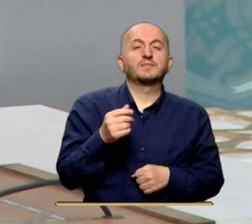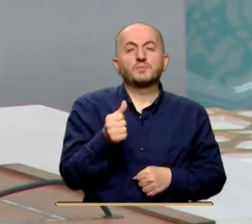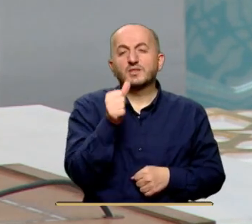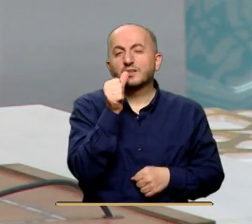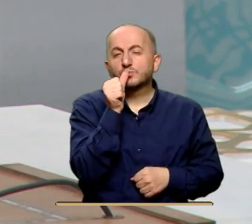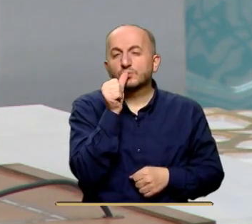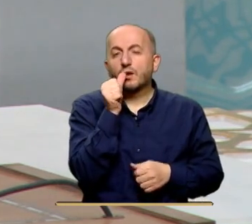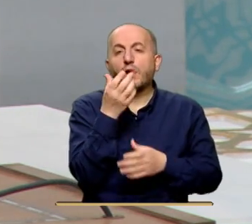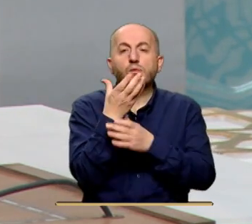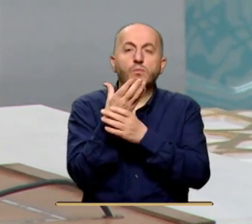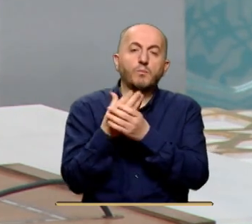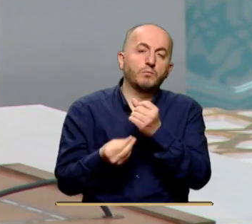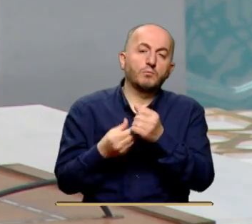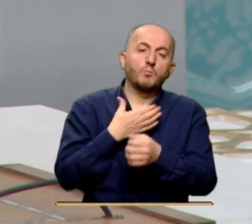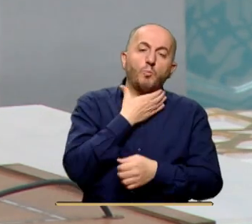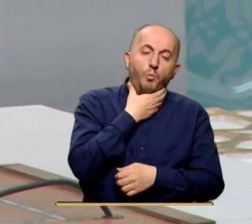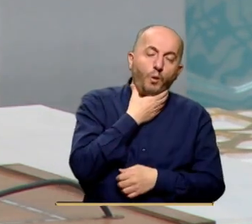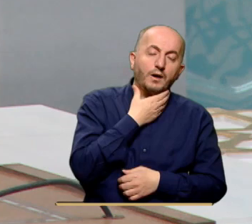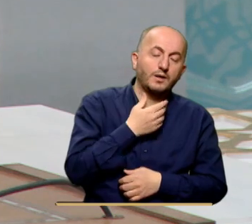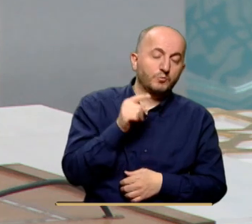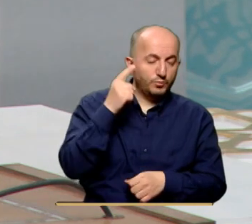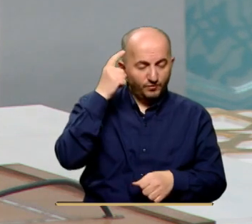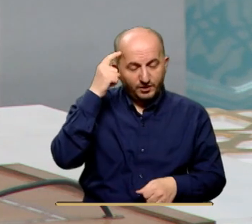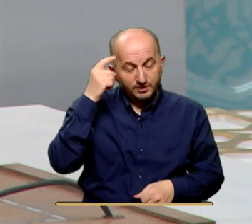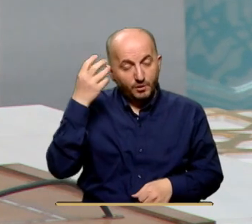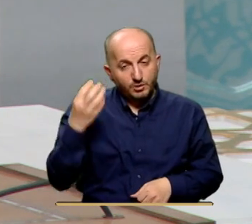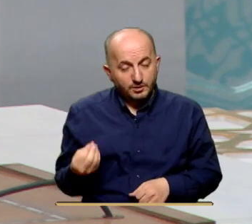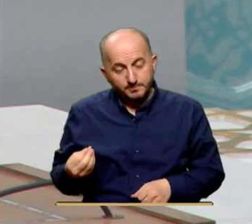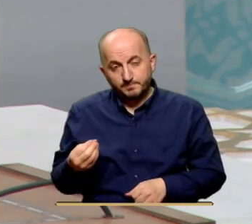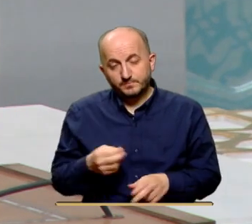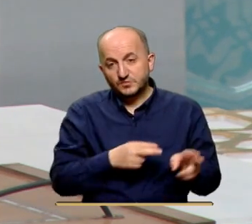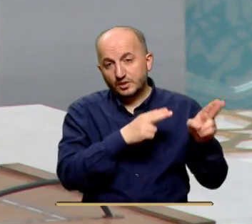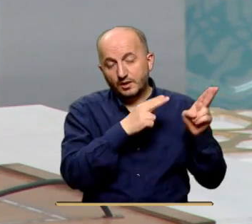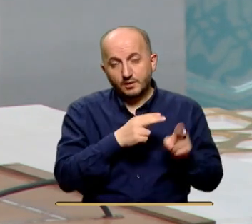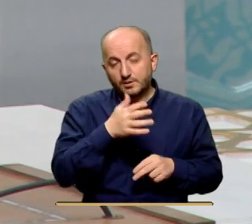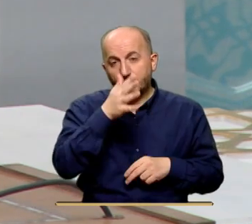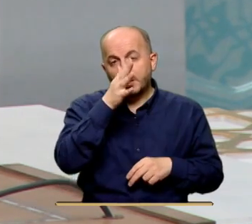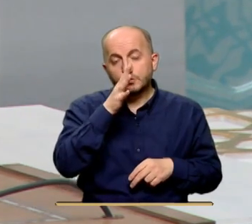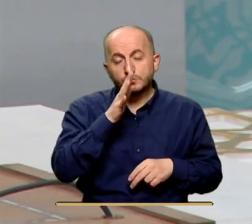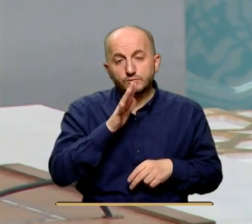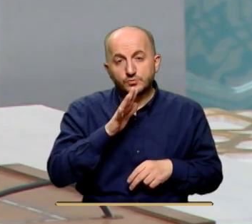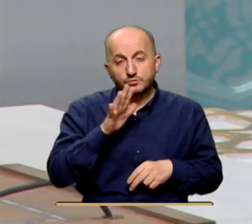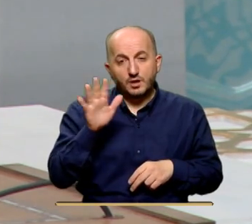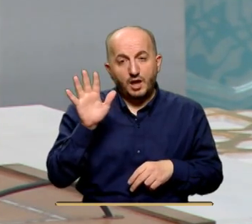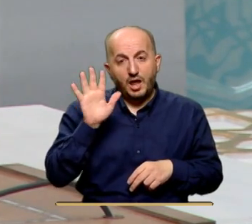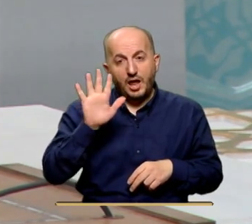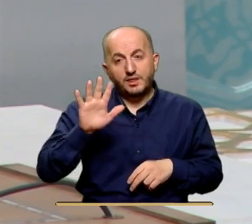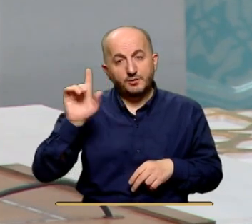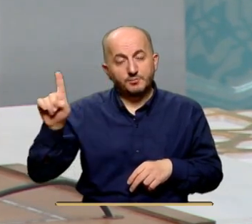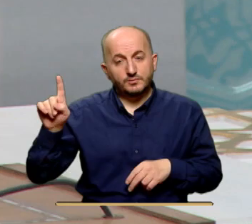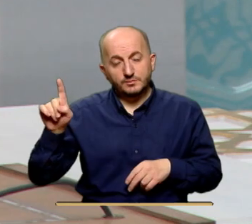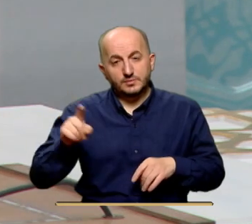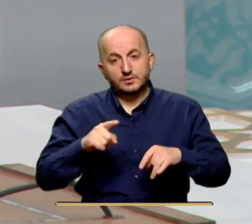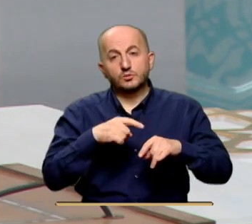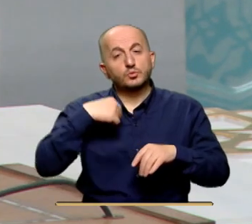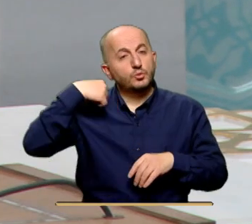boğarlar. Bunun farkında olalım. Mesela Çanakkale'de 551 Halepli,